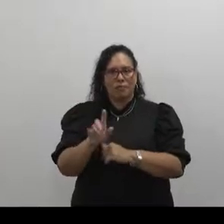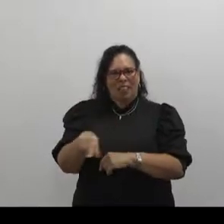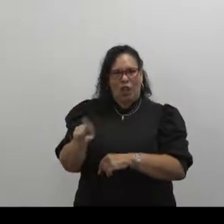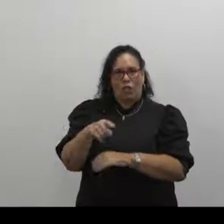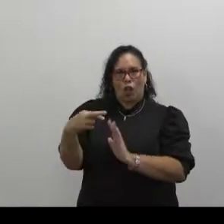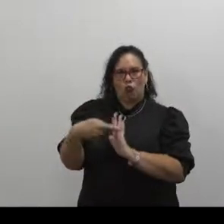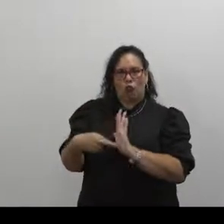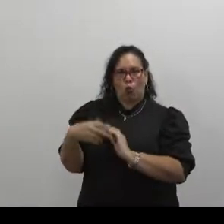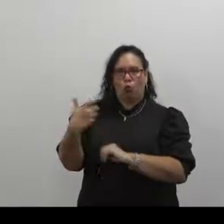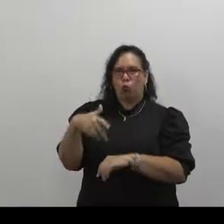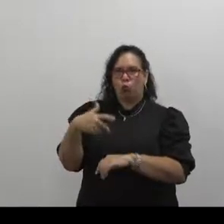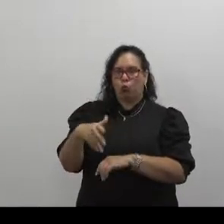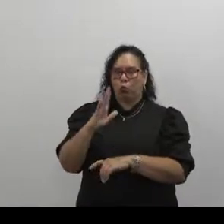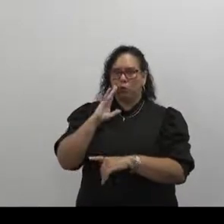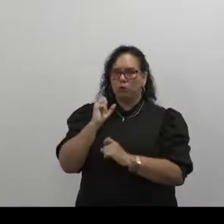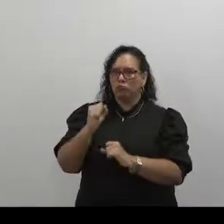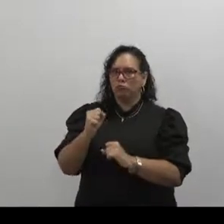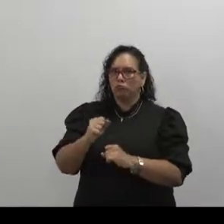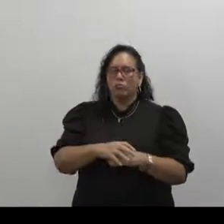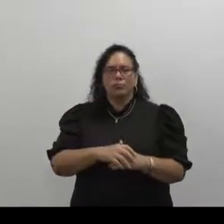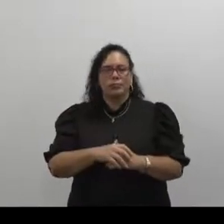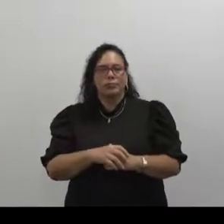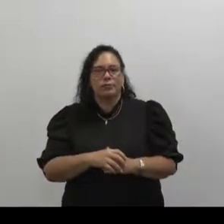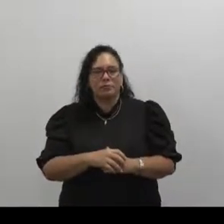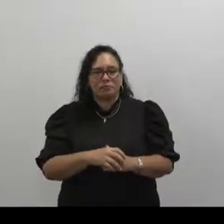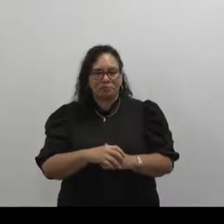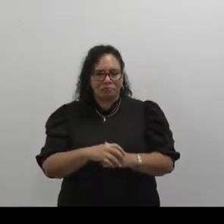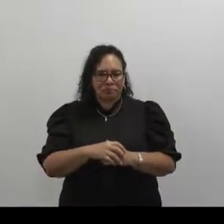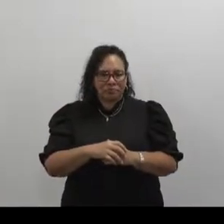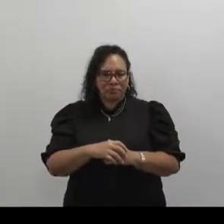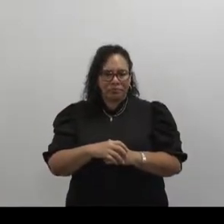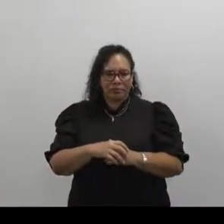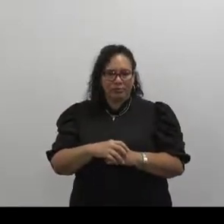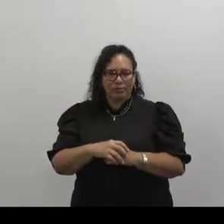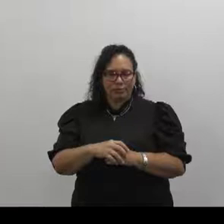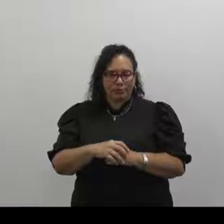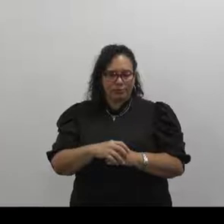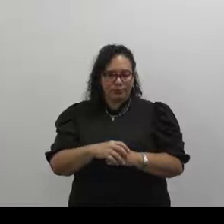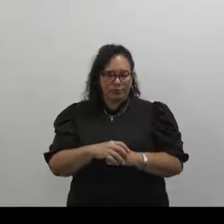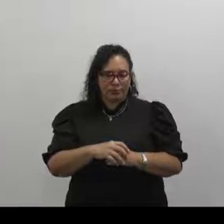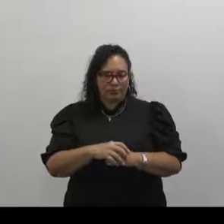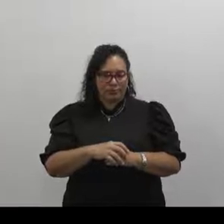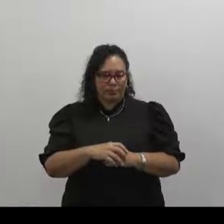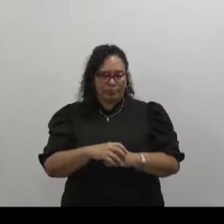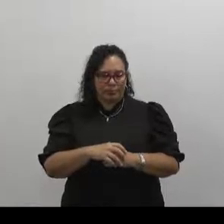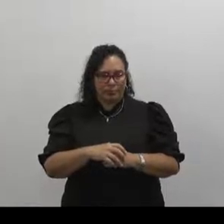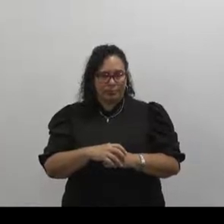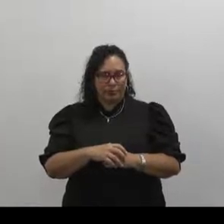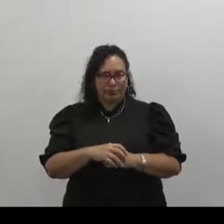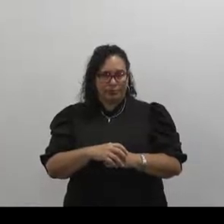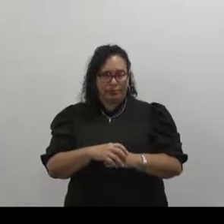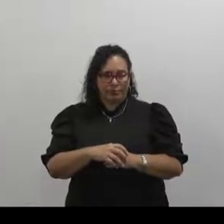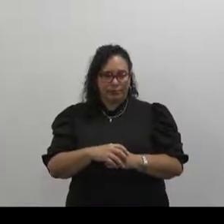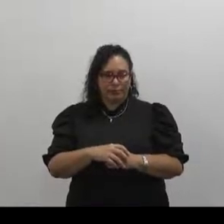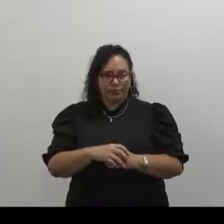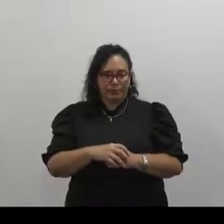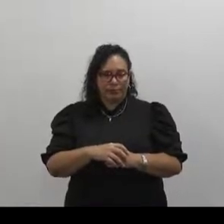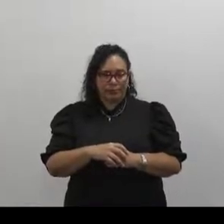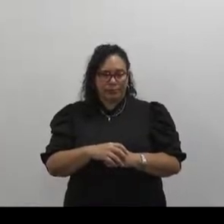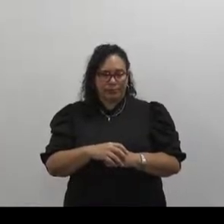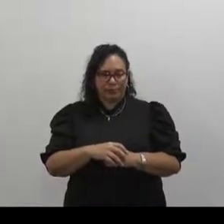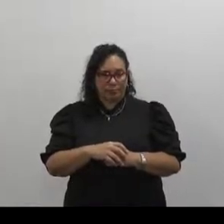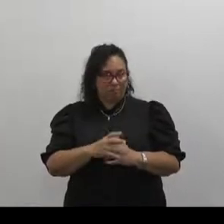mình cầm lăng con cầm lăng thừa stone đá đi cô là your boy ở đây bị tham